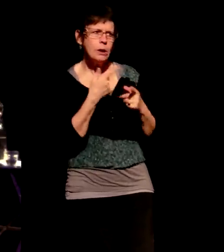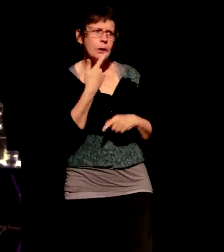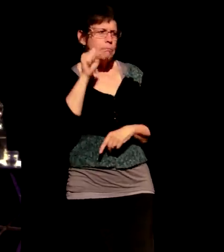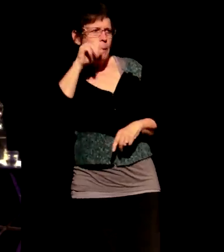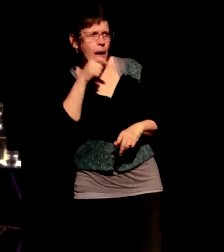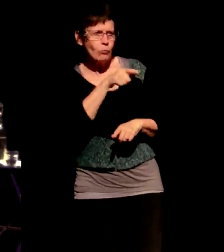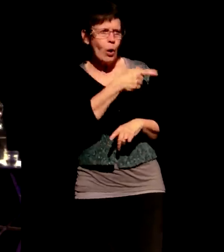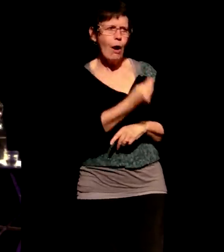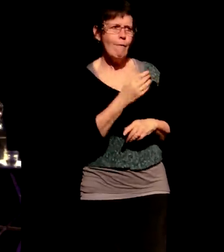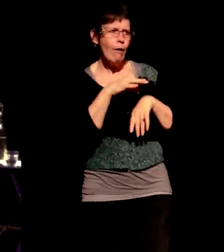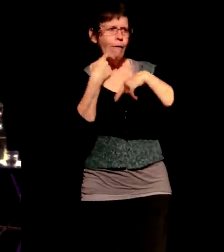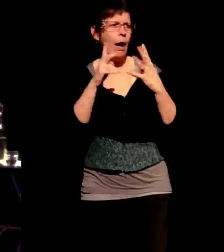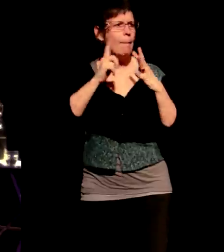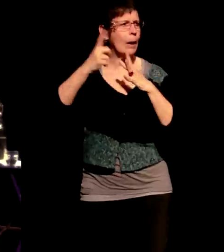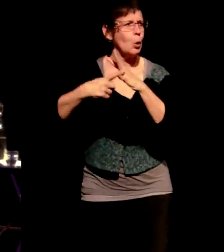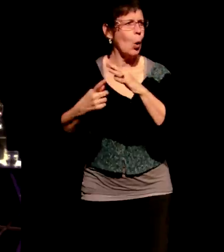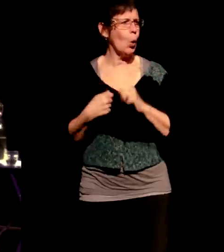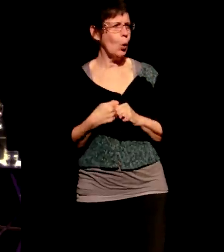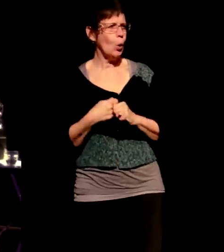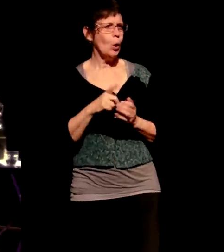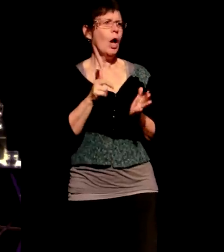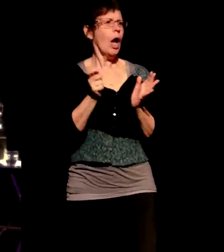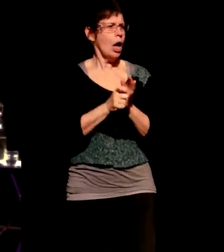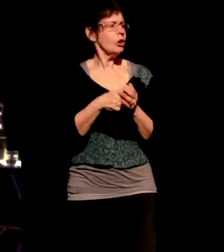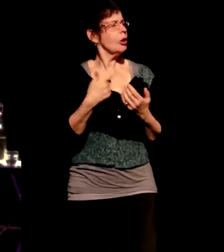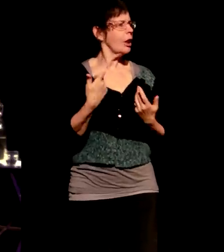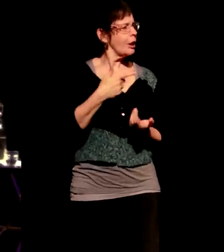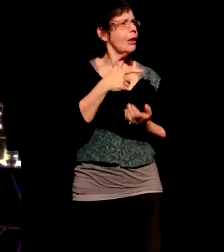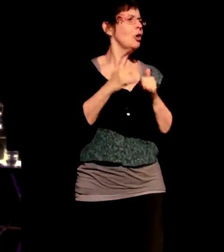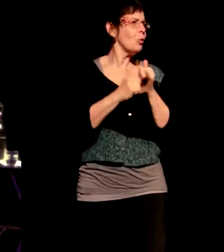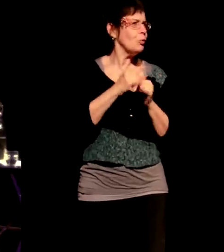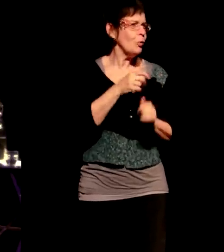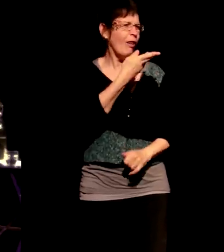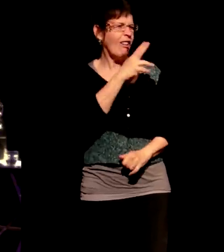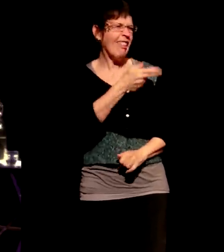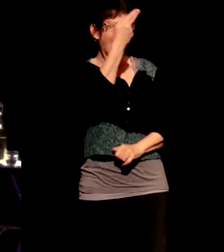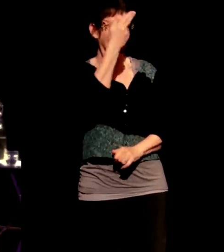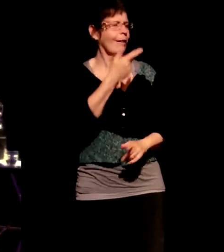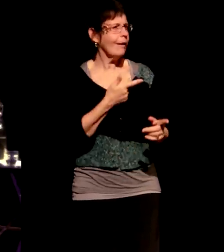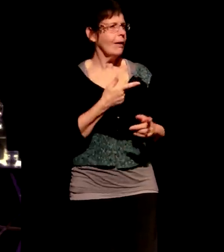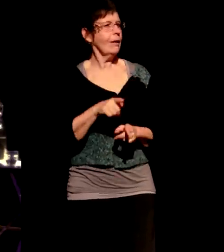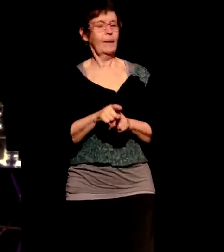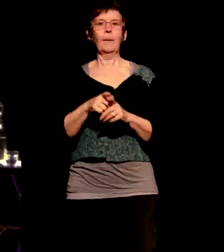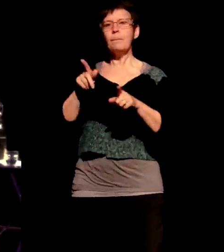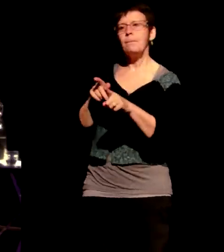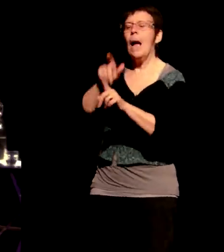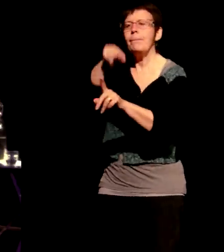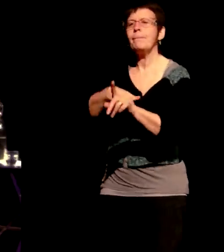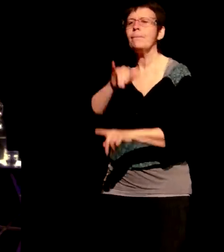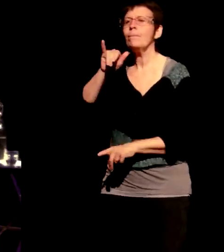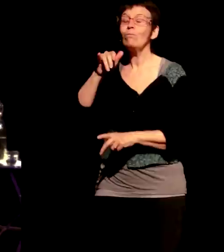McDonald's, que tu as acheté des Nike. Bon, alors, qu'est-ce que tu penses de la guerre en Irak? Oui, Jean-Pierre.